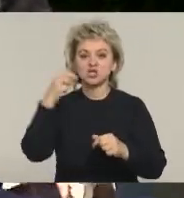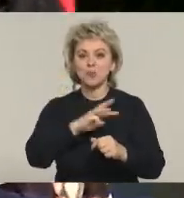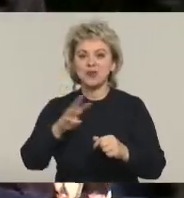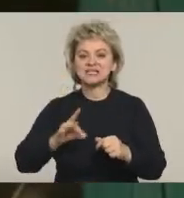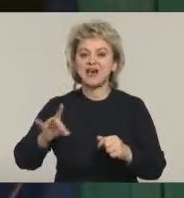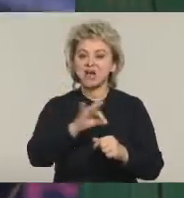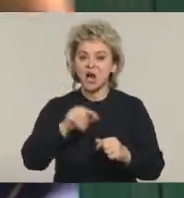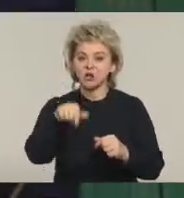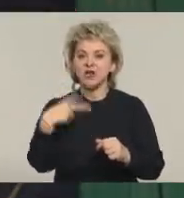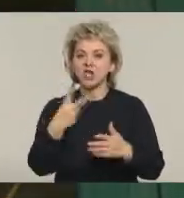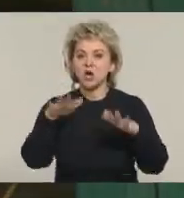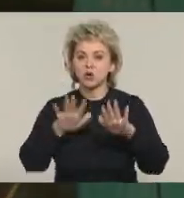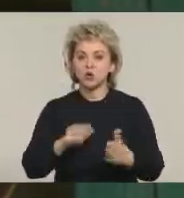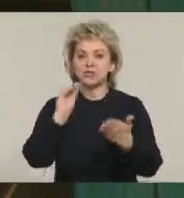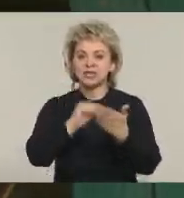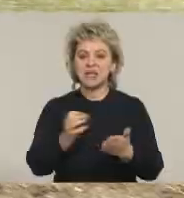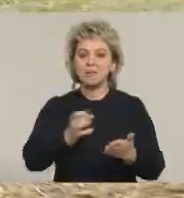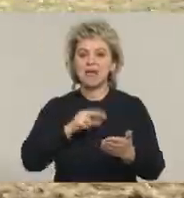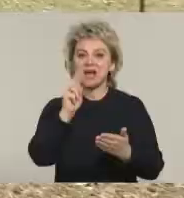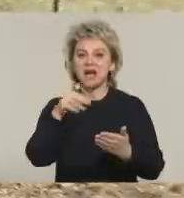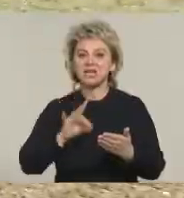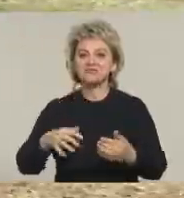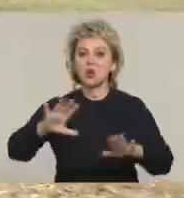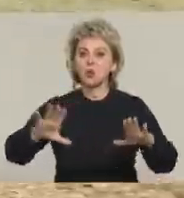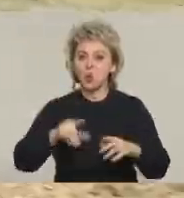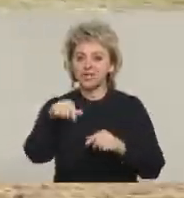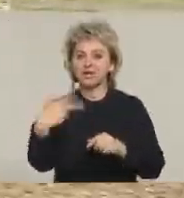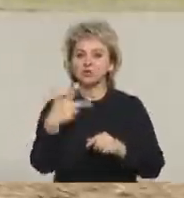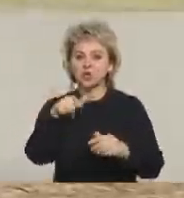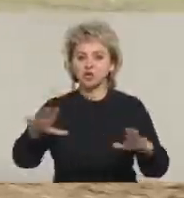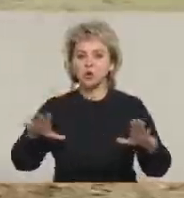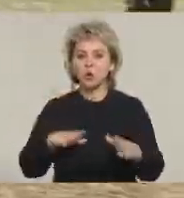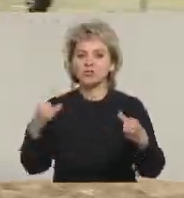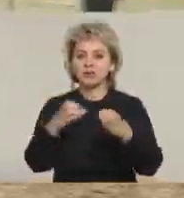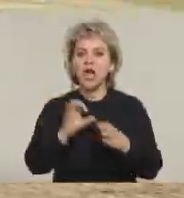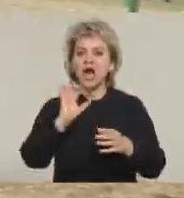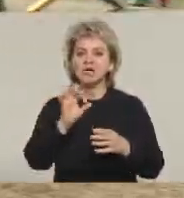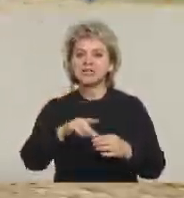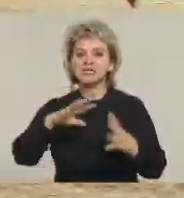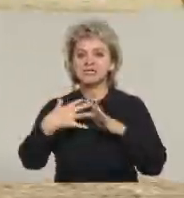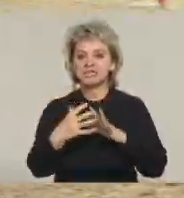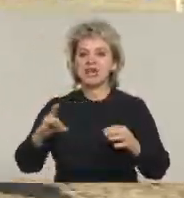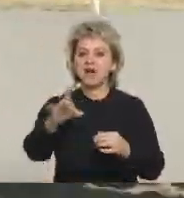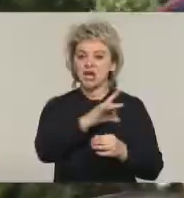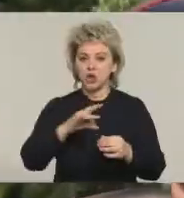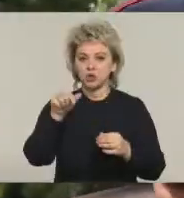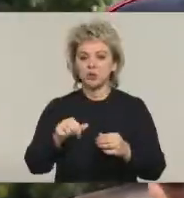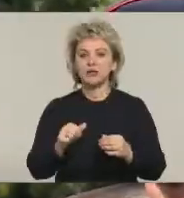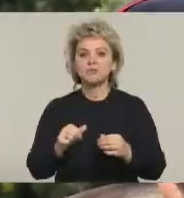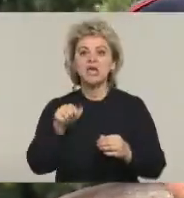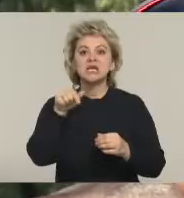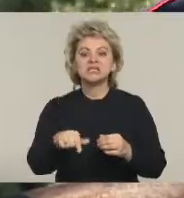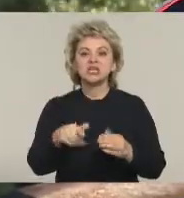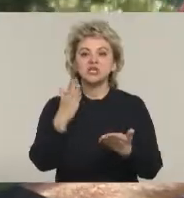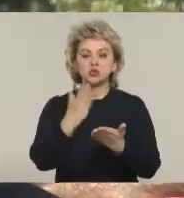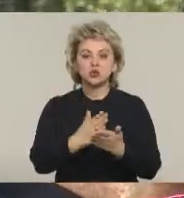Миллеровского района. Второе место досталось белокалитвинским конникам, третье – конному взводу Октябрьского сельского района. Пика